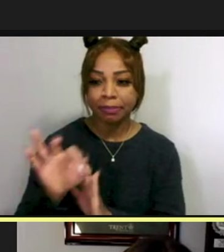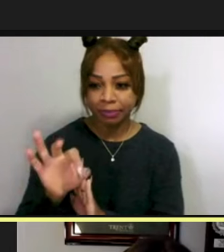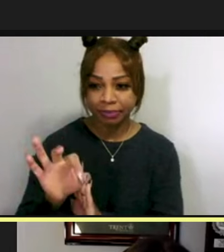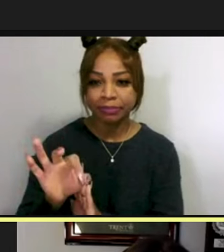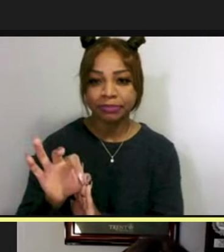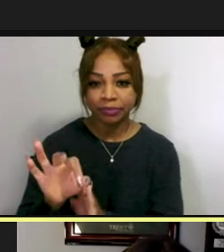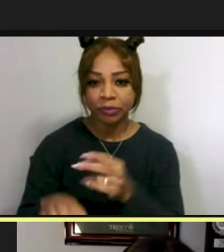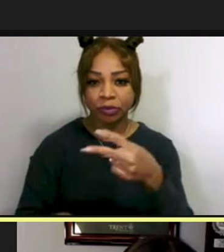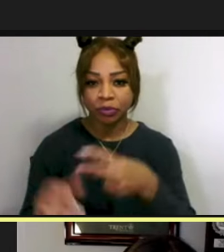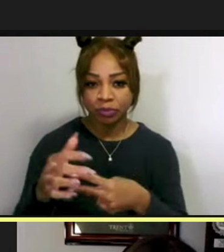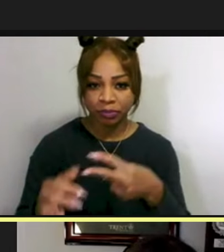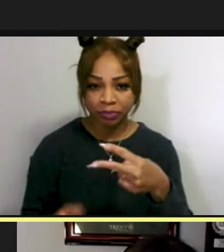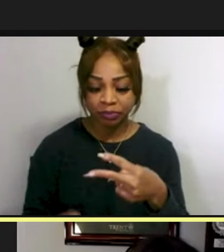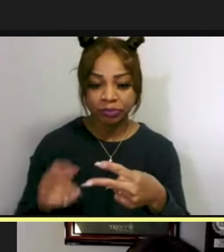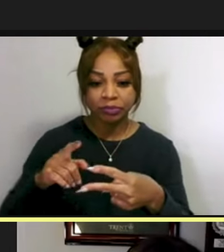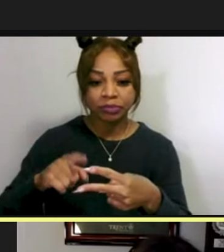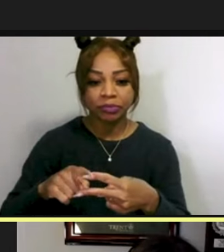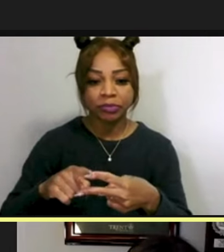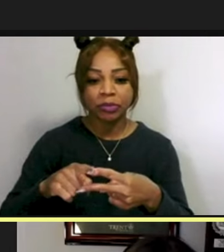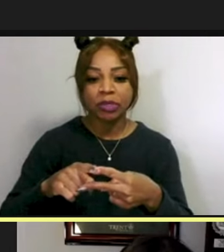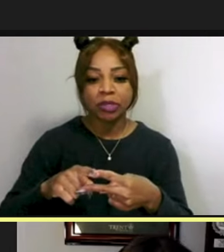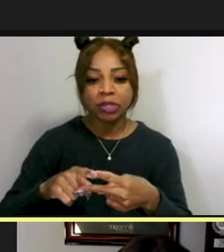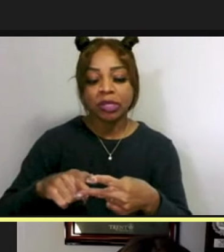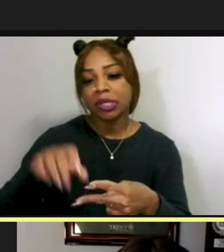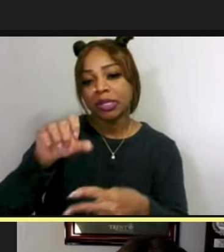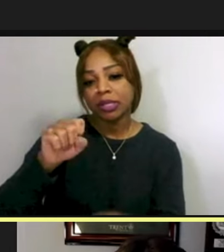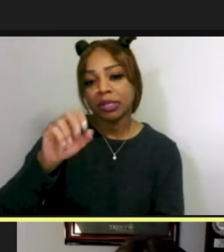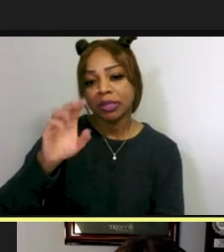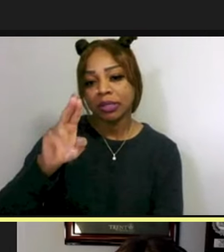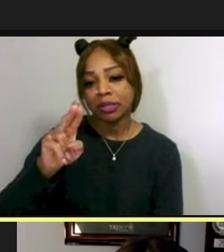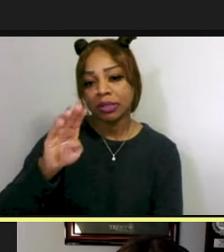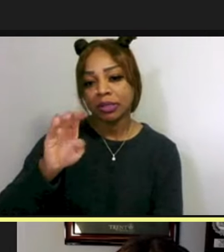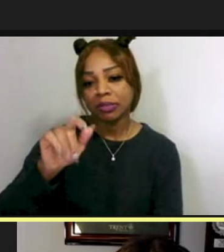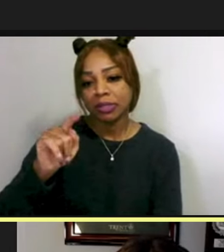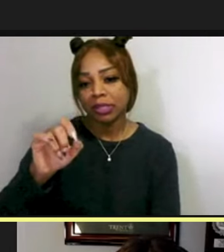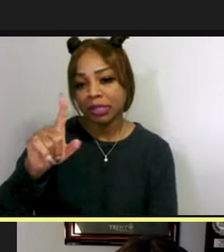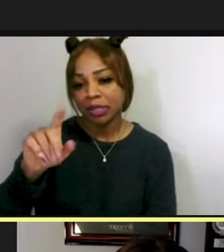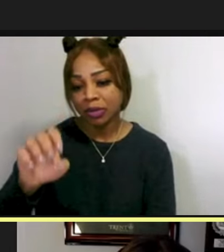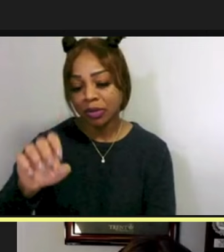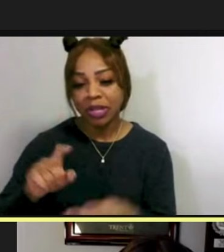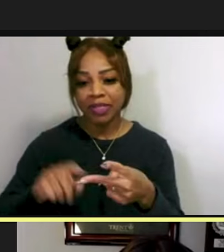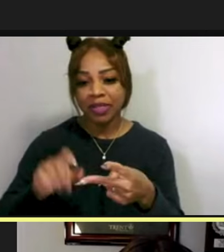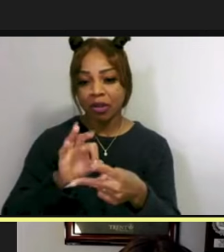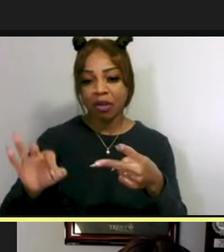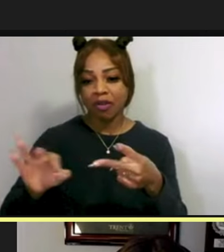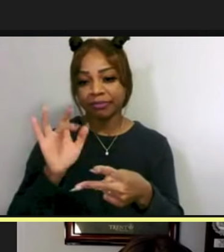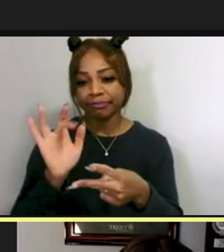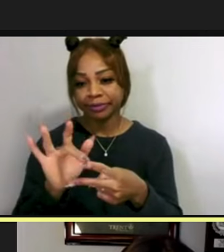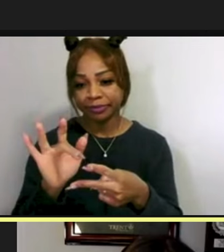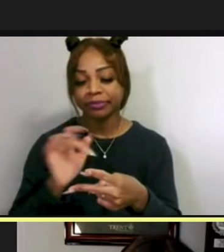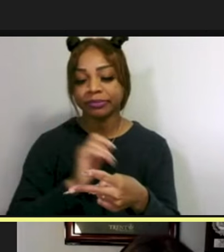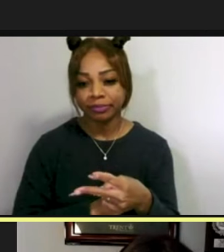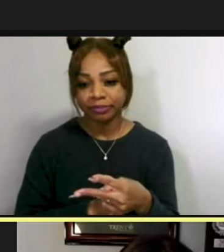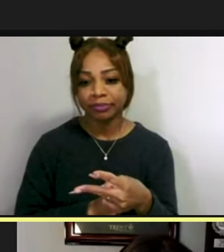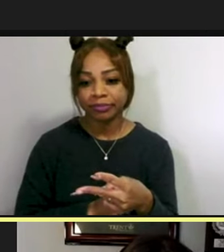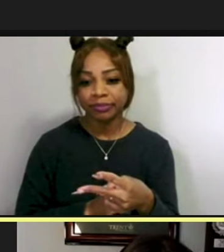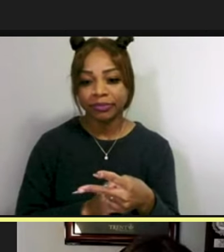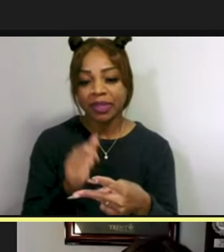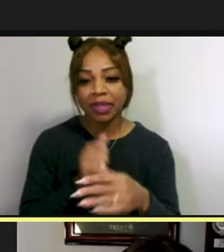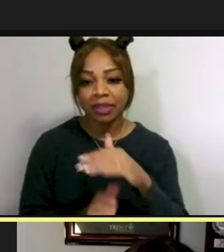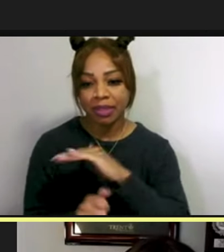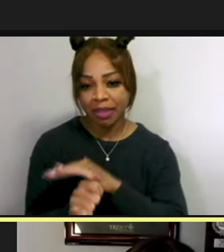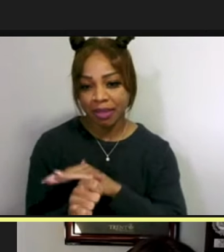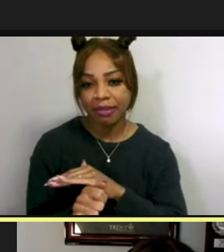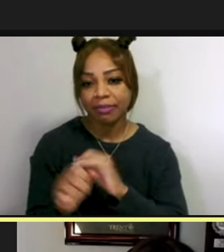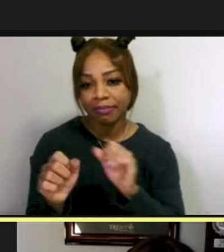-titrage en direct et vous aurez deux options. Vous pouvez cliquer montrer les sous-titres ou pour les enlever, vous